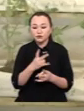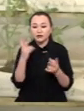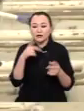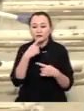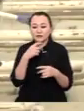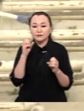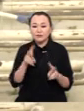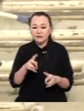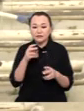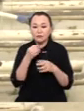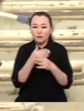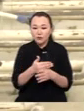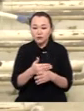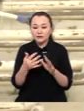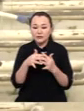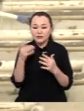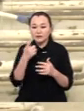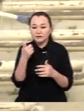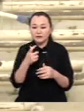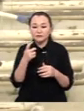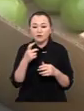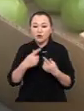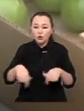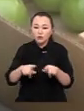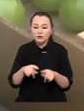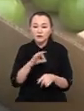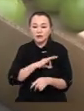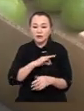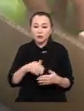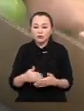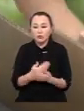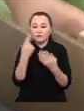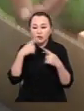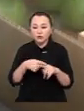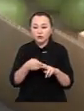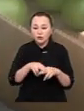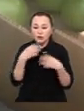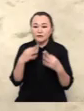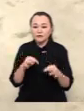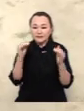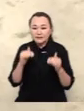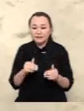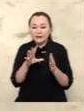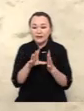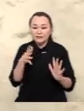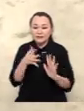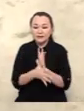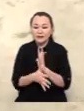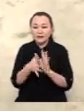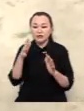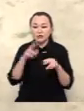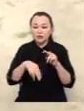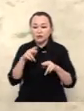говорят специалисты, субсидировать сельскохозяйственную отрасль и применять новые технологии, которые позволят снизить энергозатраты.